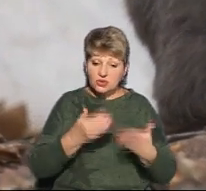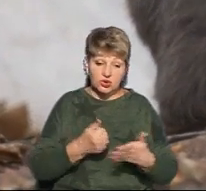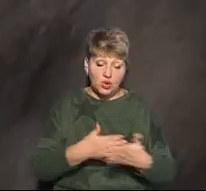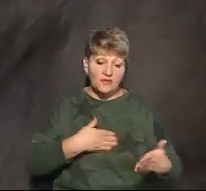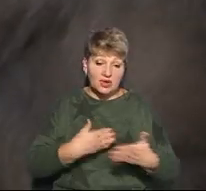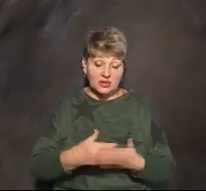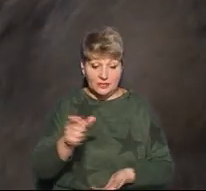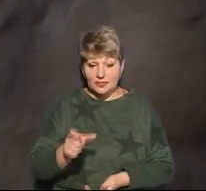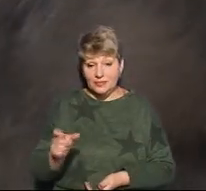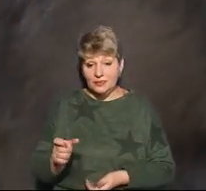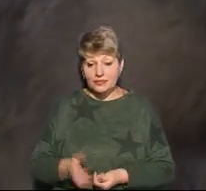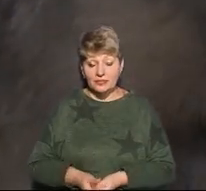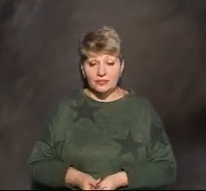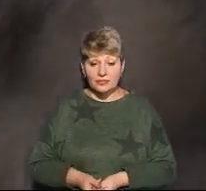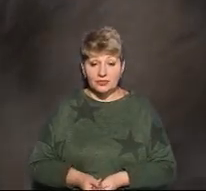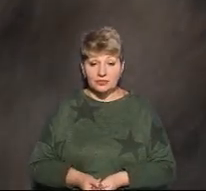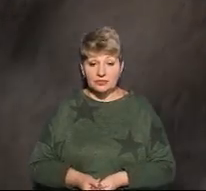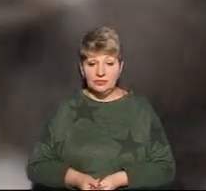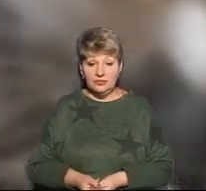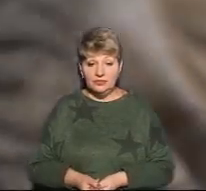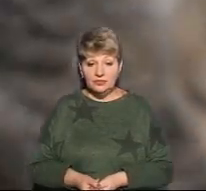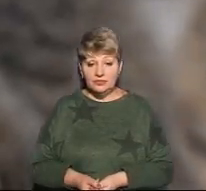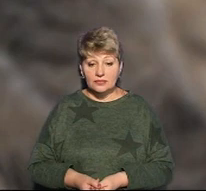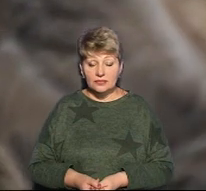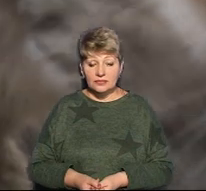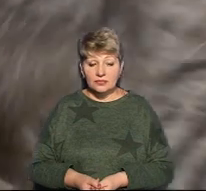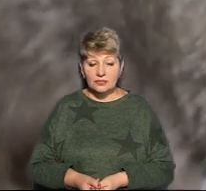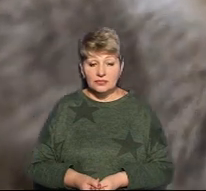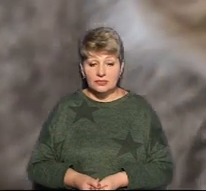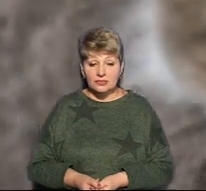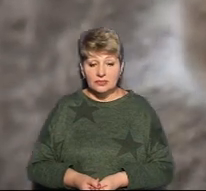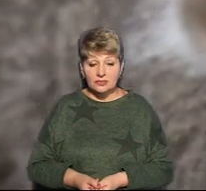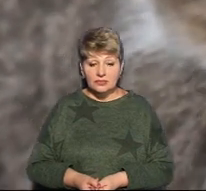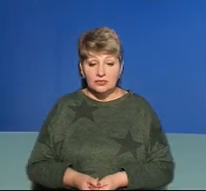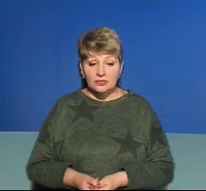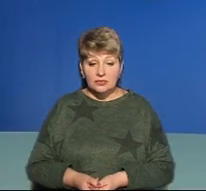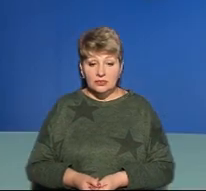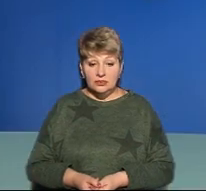волонтерів. Тетяна Зозуля, Федір Коцаба. Новини на Суспільному. Черкащина.